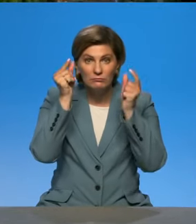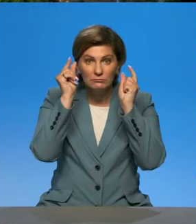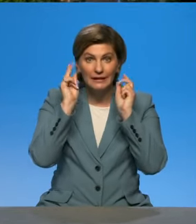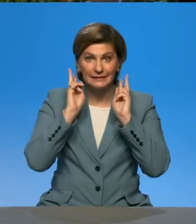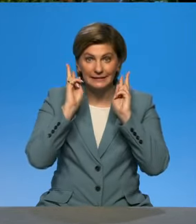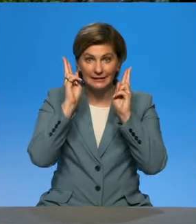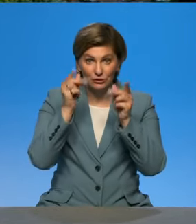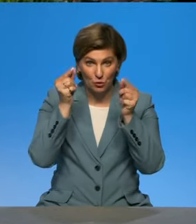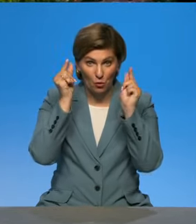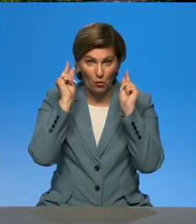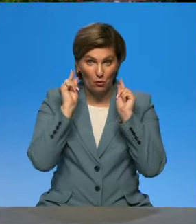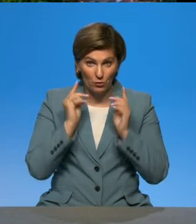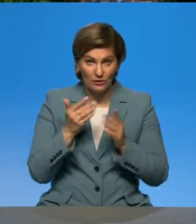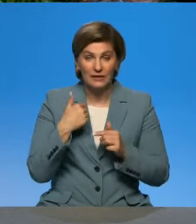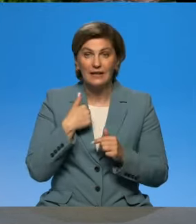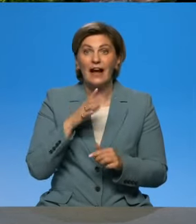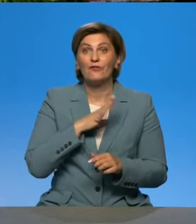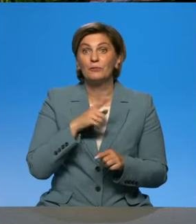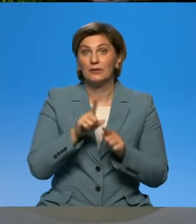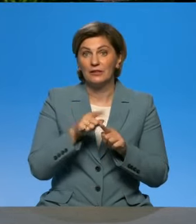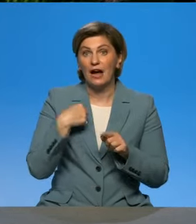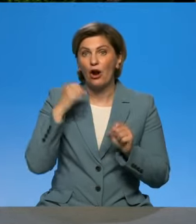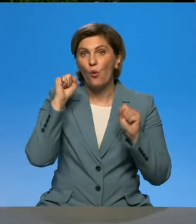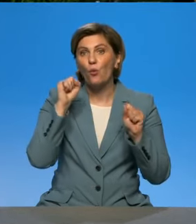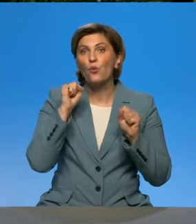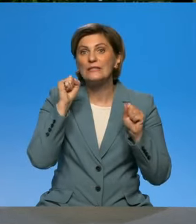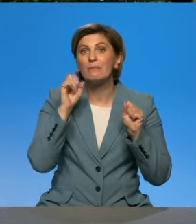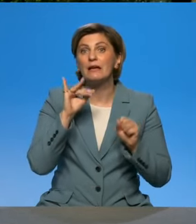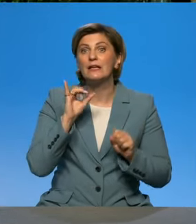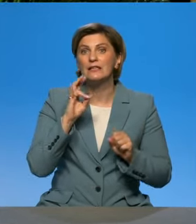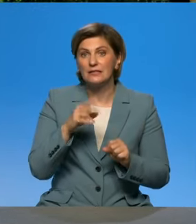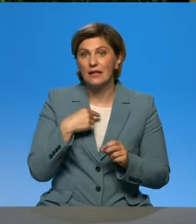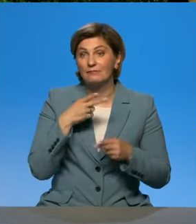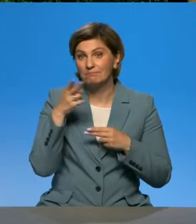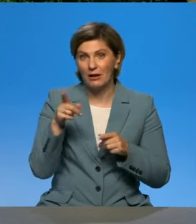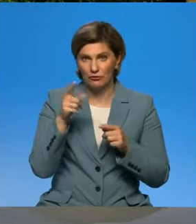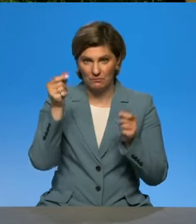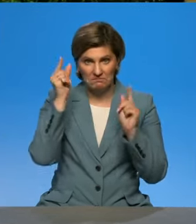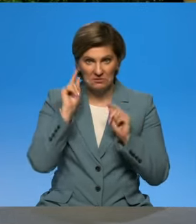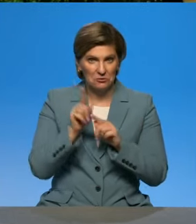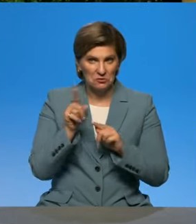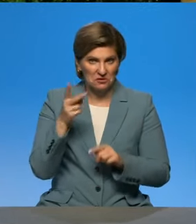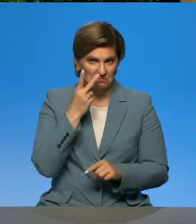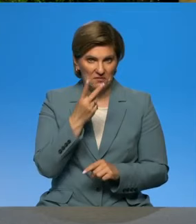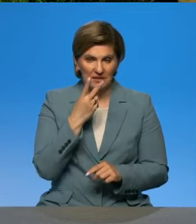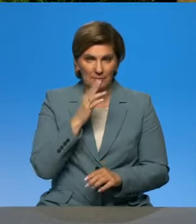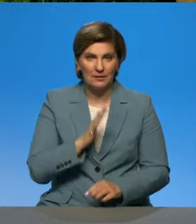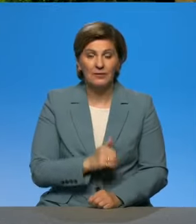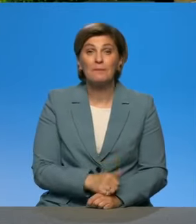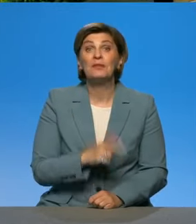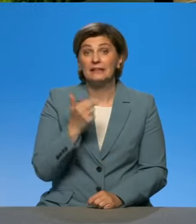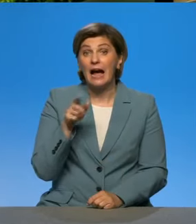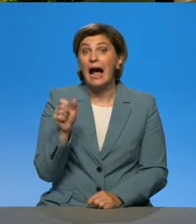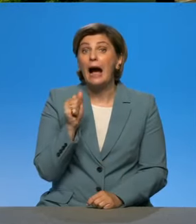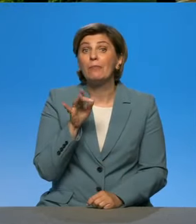да. Я так вот в Узбекистане, да, ловила взгляды некоторые на себя. Так, аборигены. И действительно считали очень опасными, дали